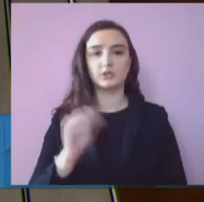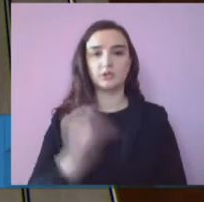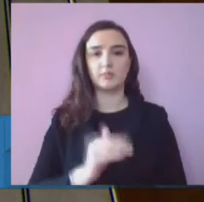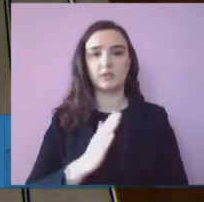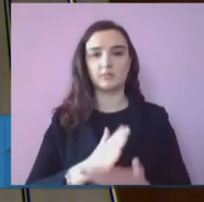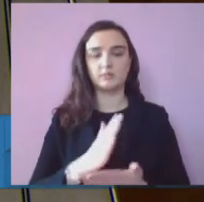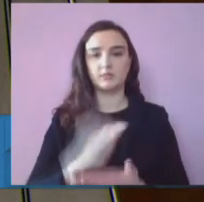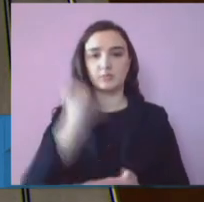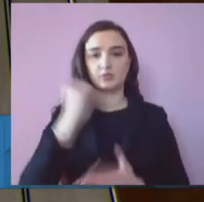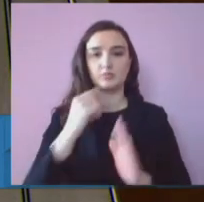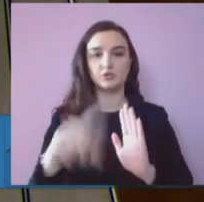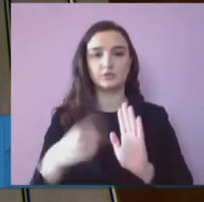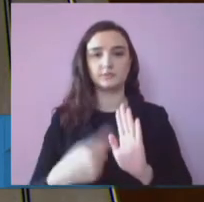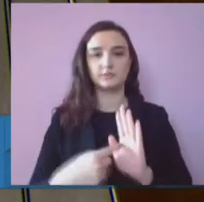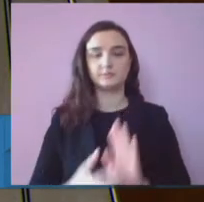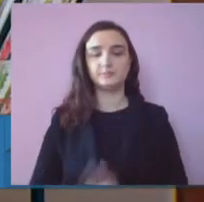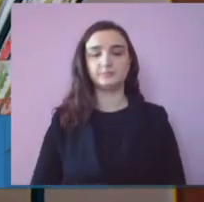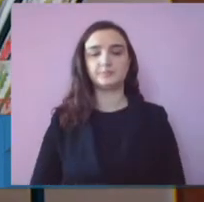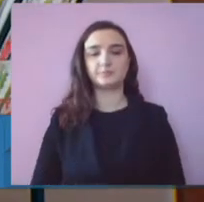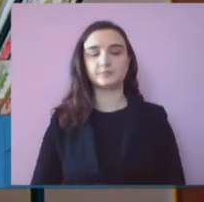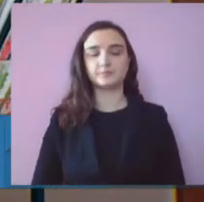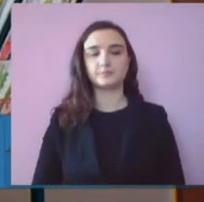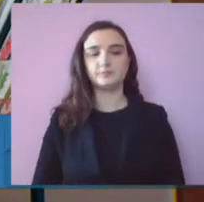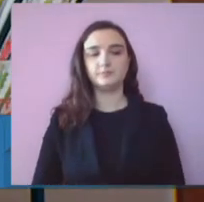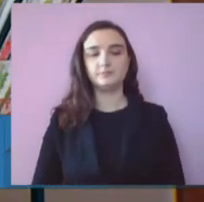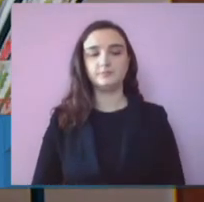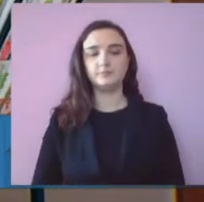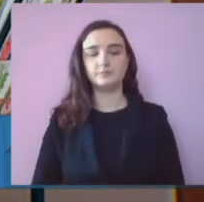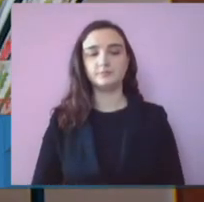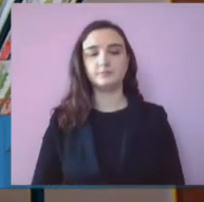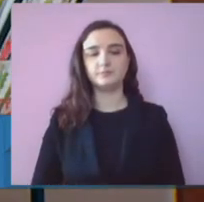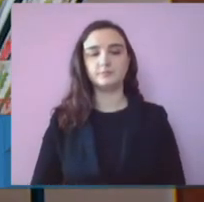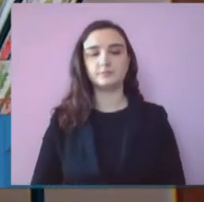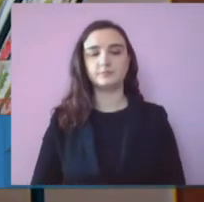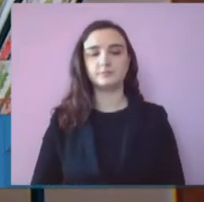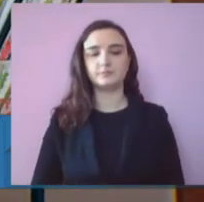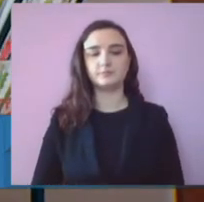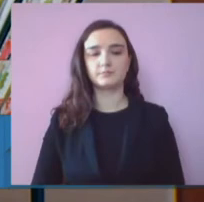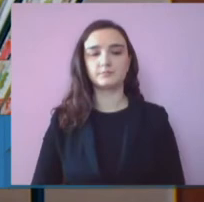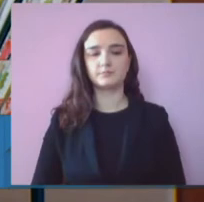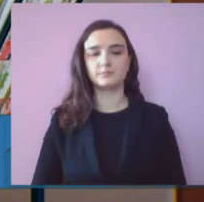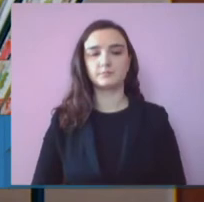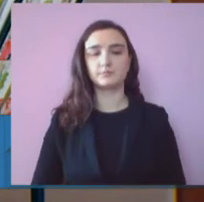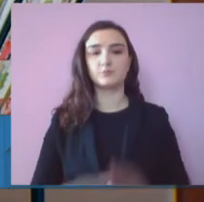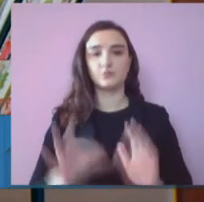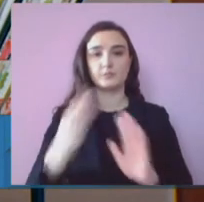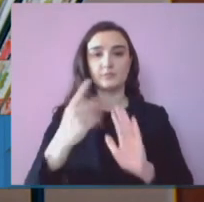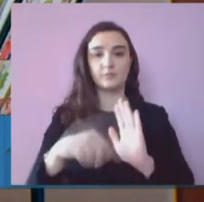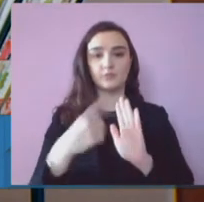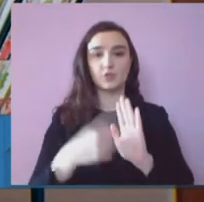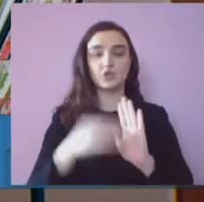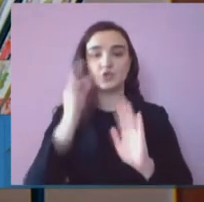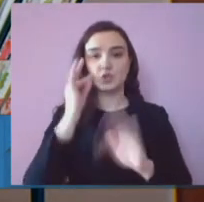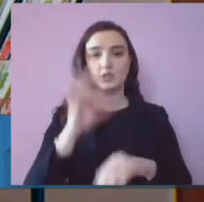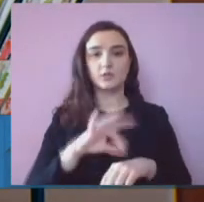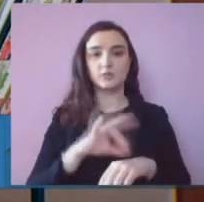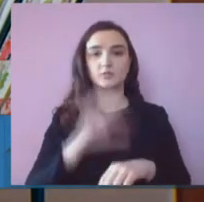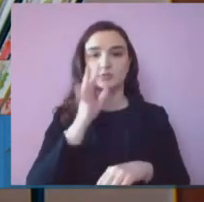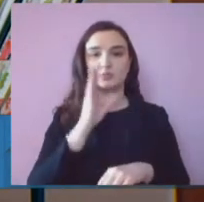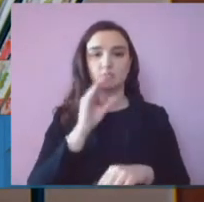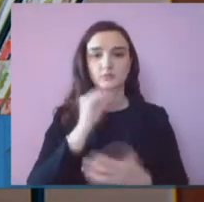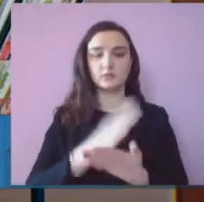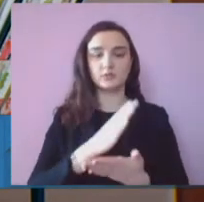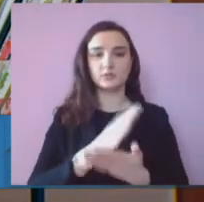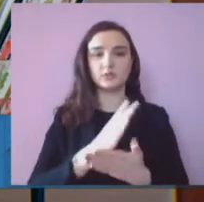შეკითხვისთვის. დიახ. სავსებით მართებული იყო თქვენი შეკითხვა, იმიტომ რომ შაქრიანი დიაბეტის დროსაც ხდება ასეთი მდგომარეობა, როდესაც